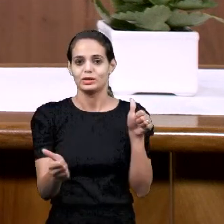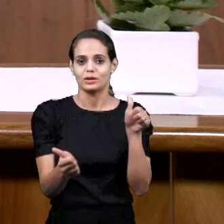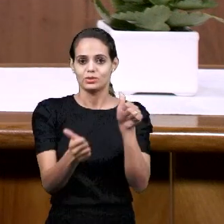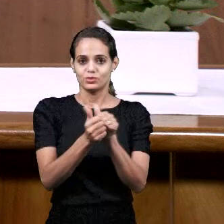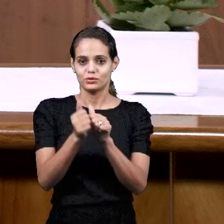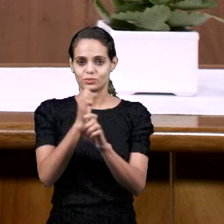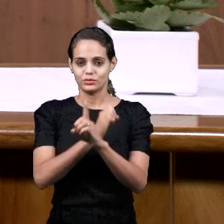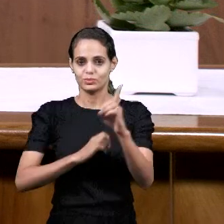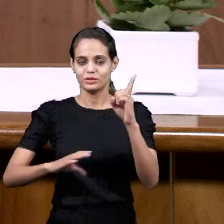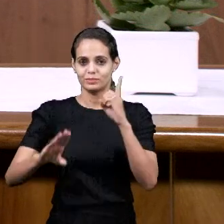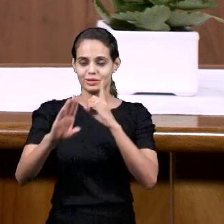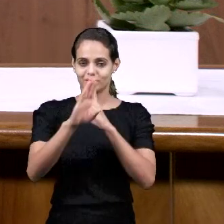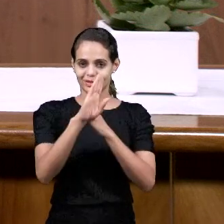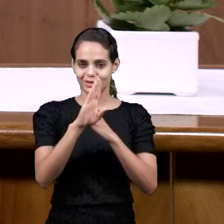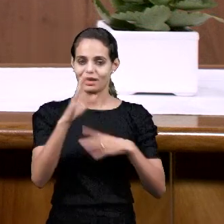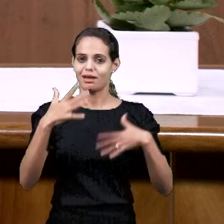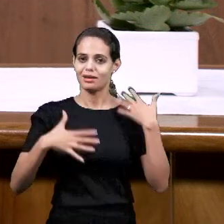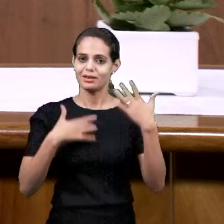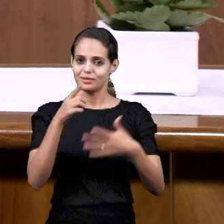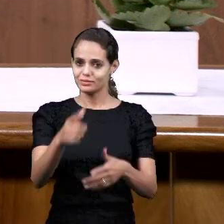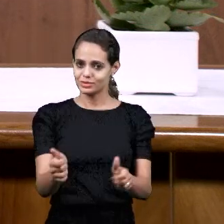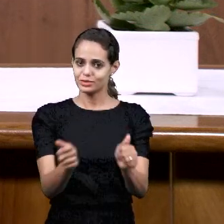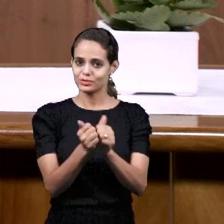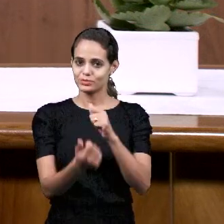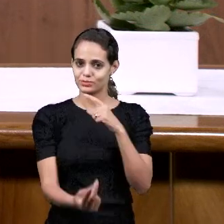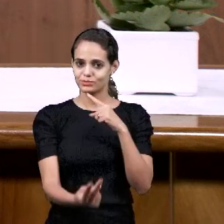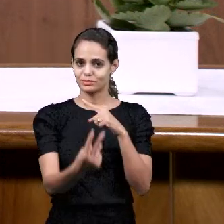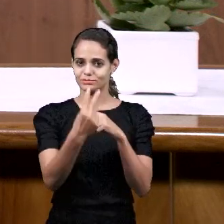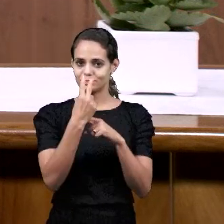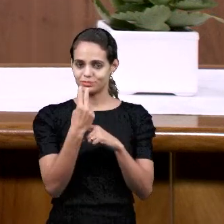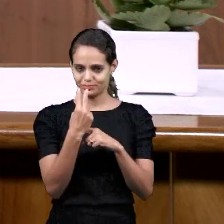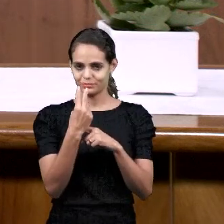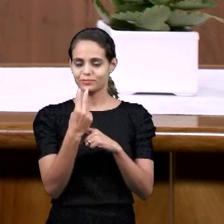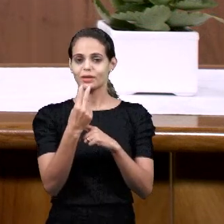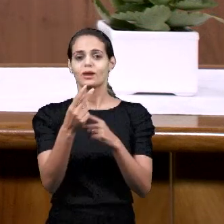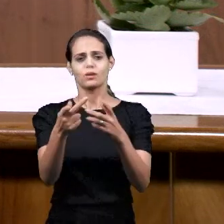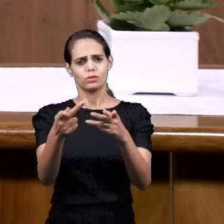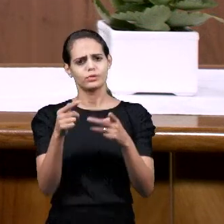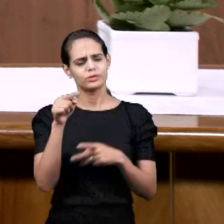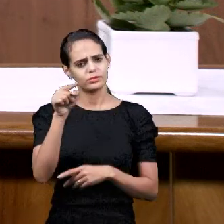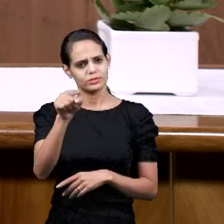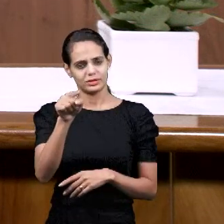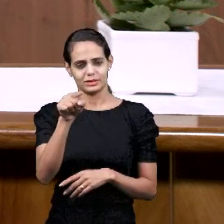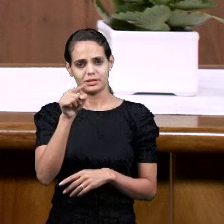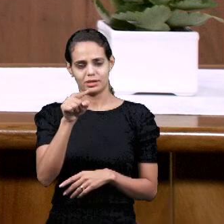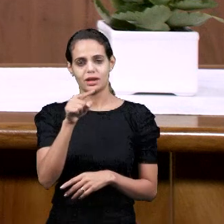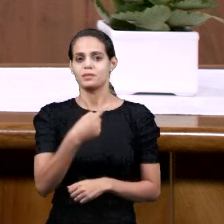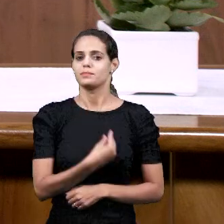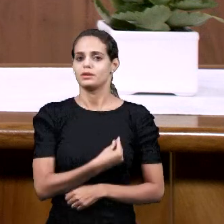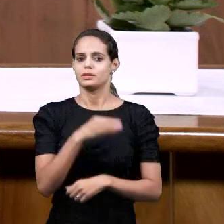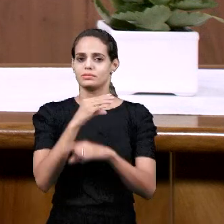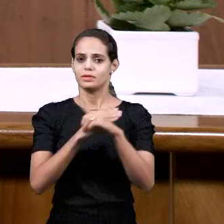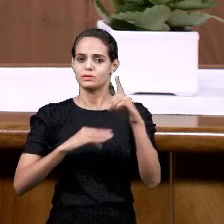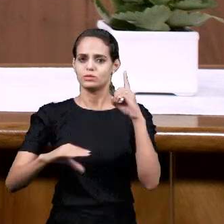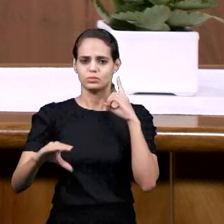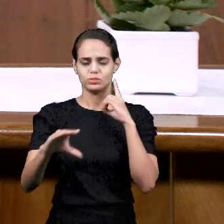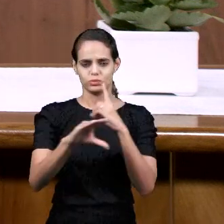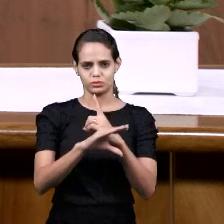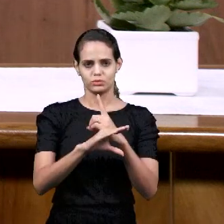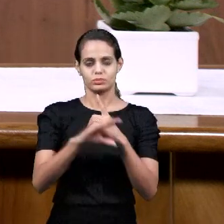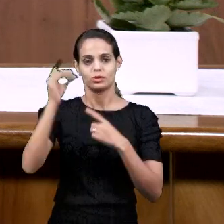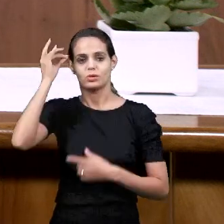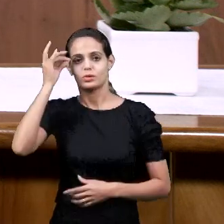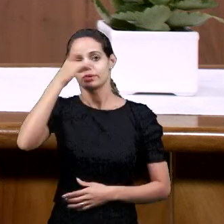vous invite pas seulement à assister la vidéo, mais à participer d'un culte. Laissez le Saint-Esprit de Dieu parler à votre cœur. Nous